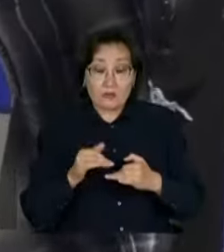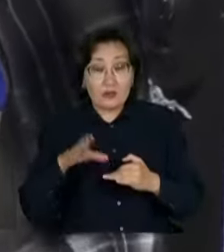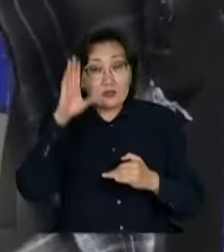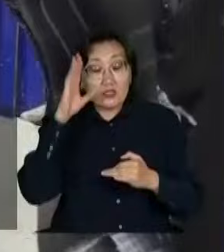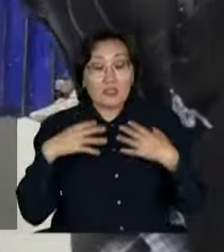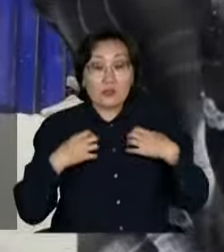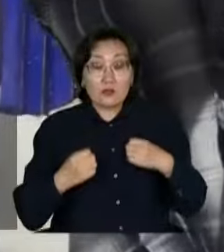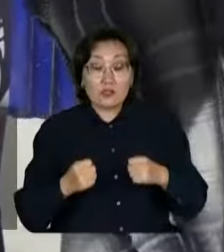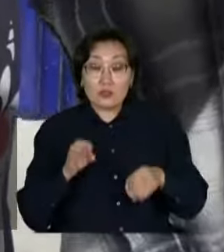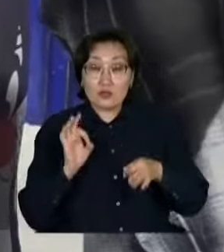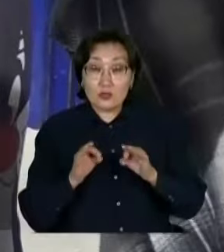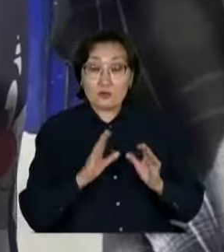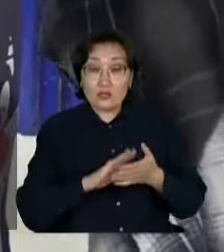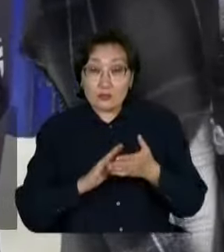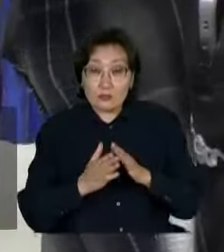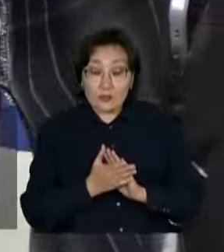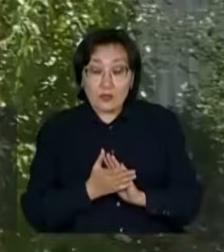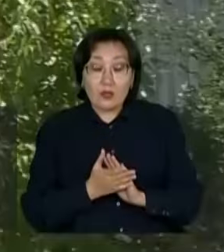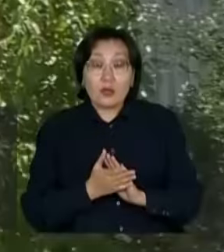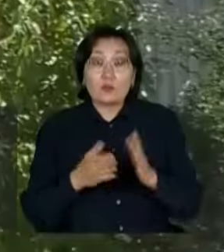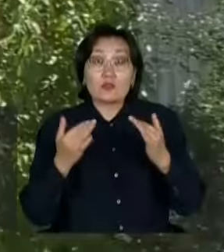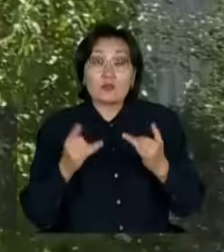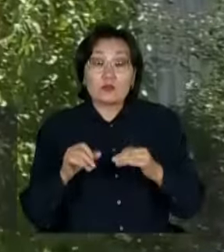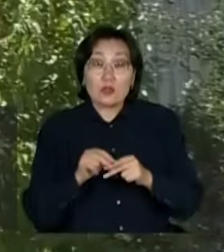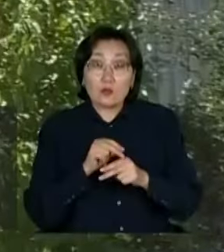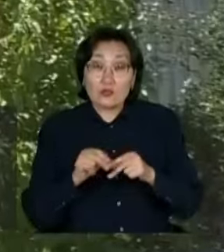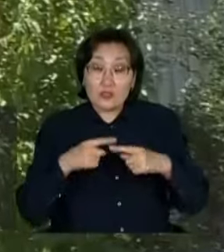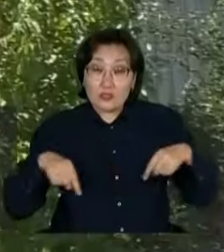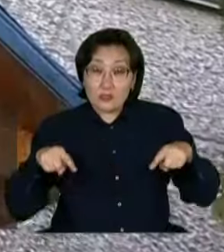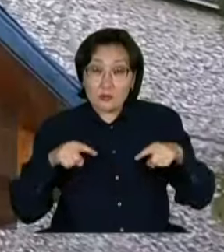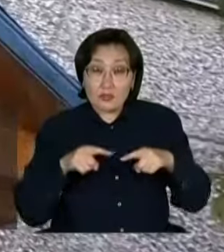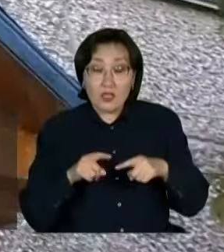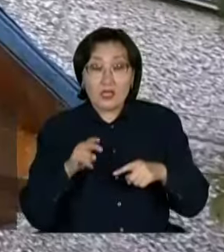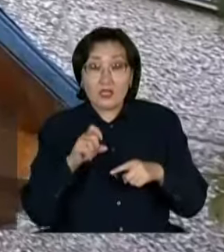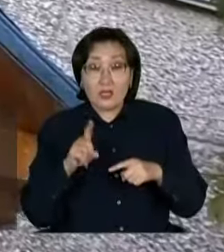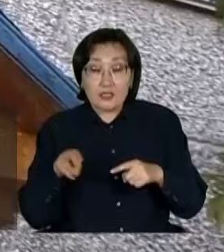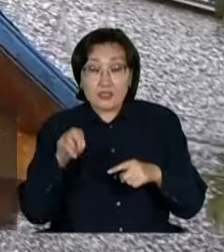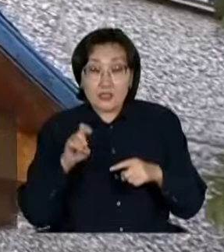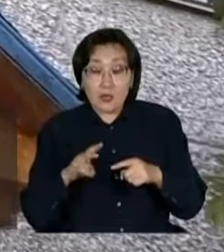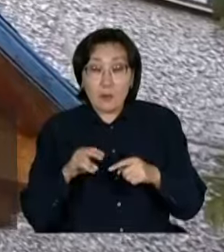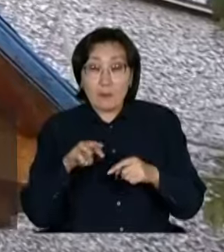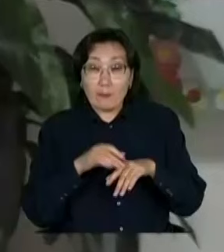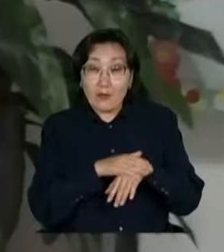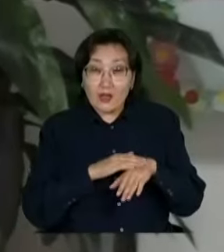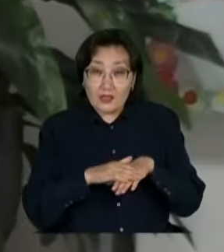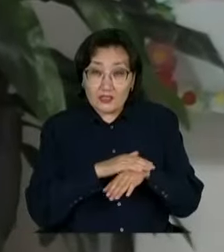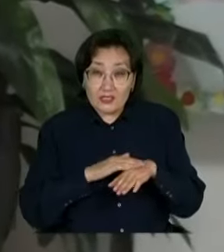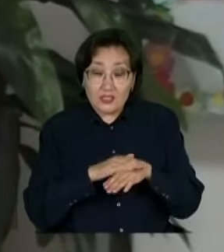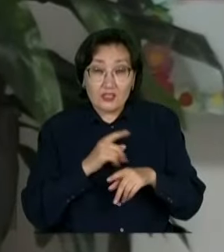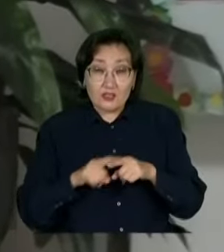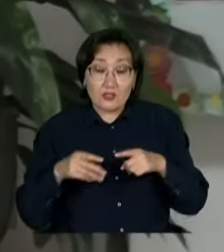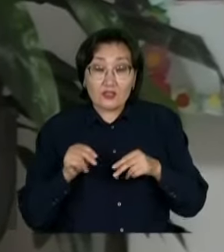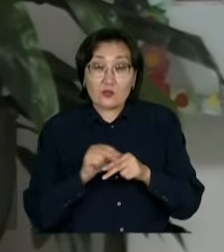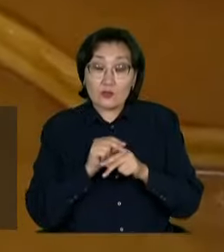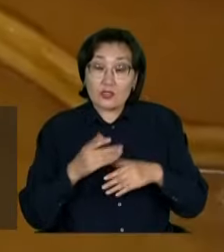жеткіншектің денсаулығы қалыпты, күйген тері жазылып келеді. Бейімде орталығындағылар қаздың майына дейін жағып, жараны жылдам жазып алуға тырысыпты.